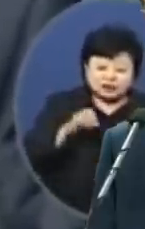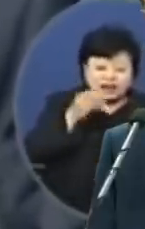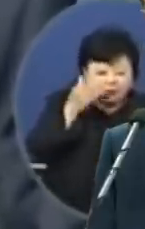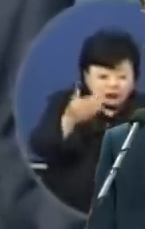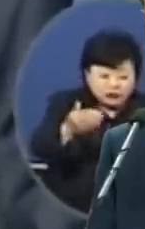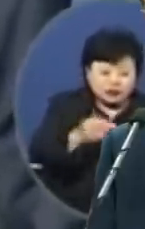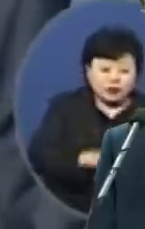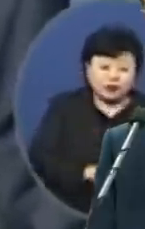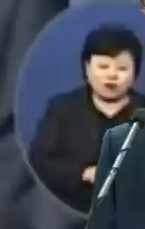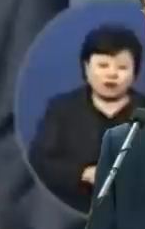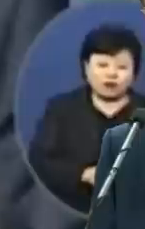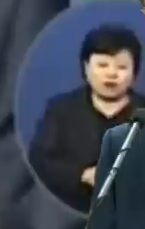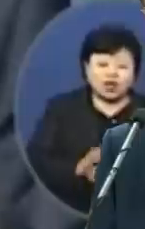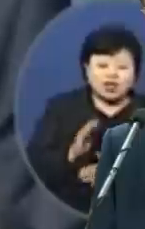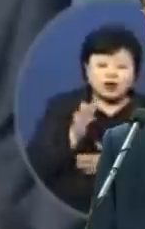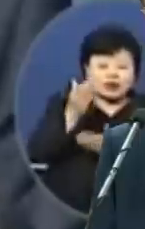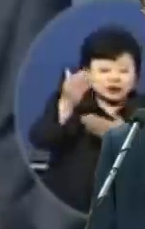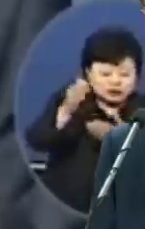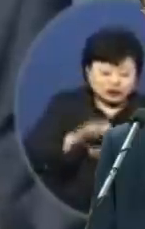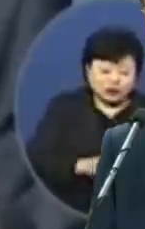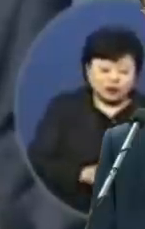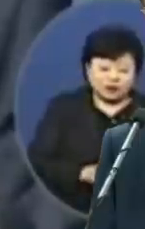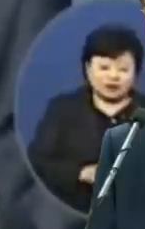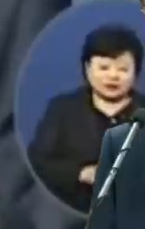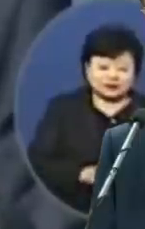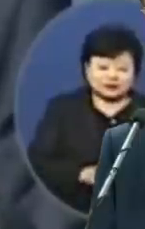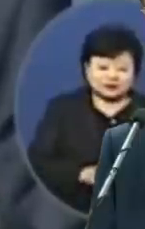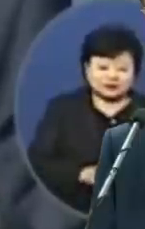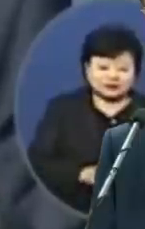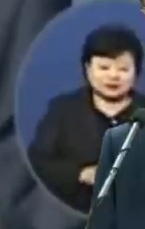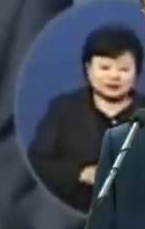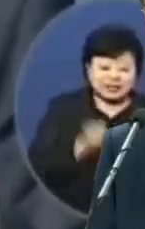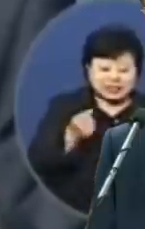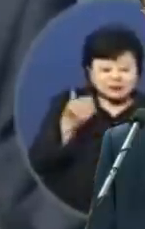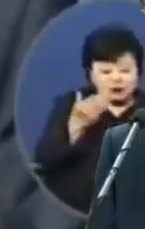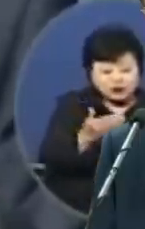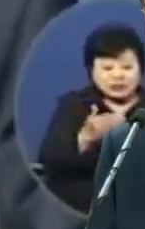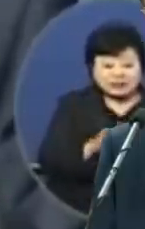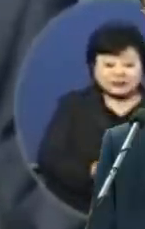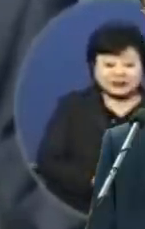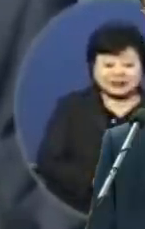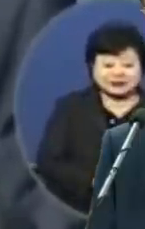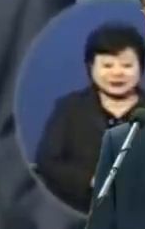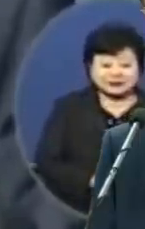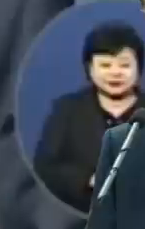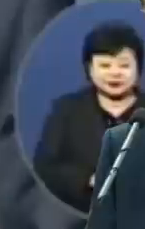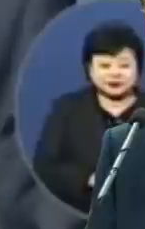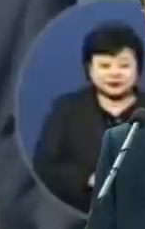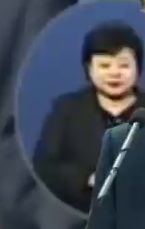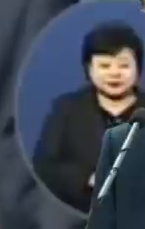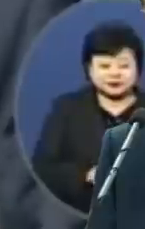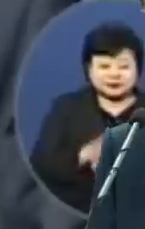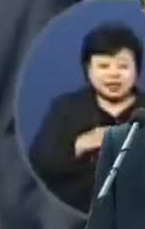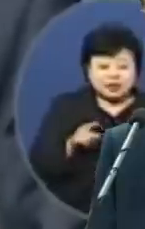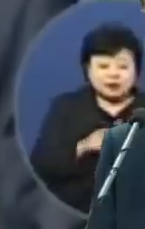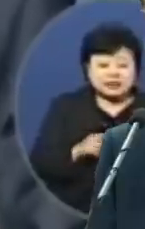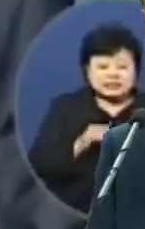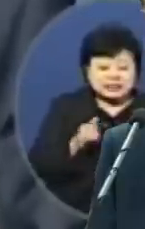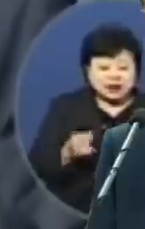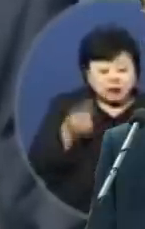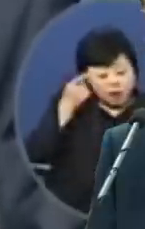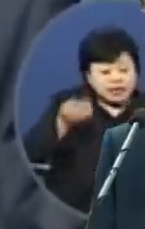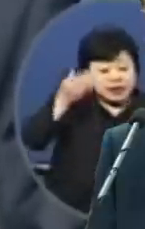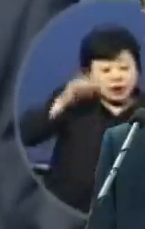주시고 영화롭게 해주시고 힘을 주시는 것입니다. 나를 믿는 백성은 머리가